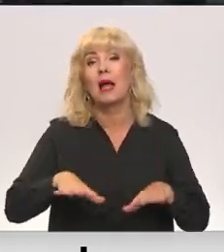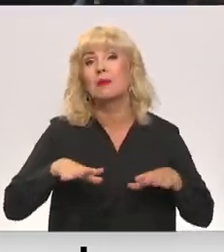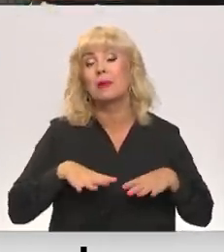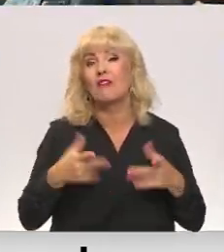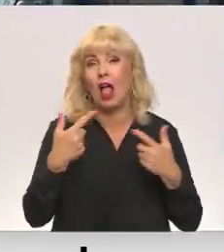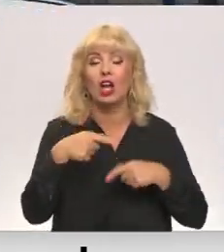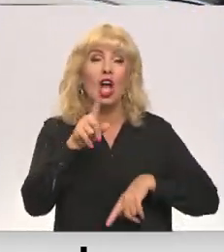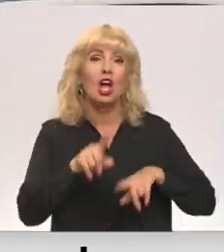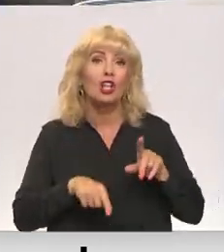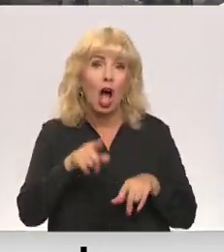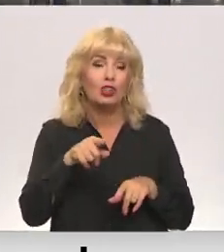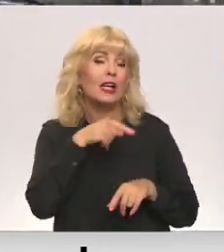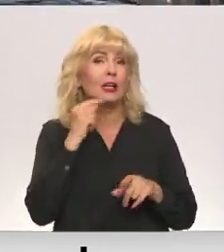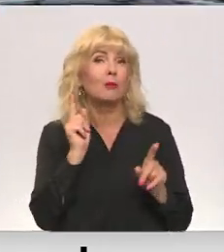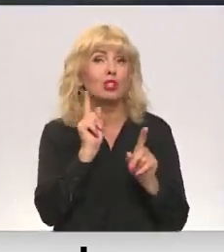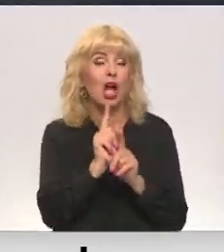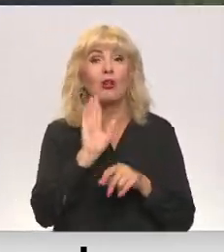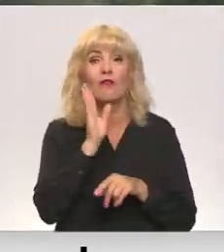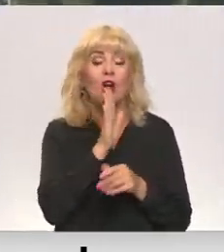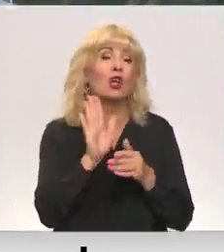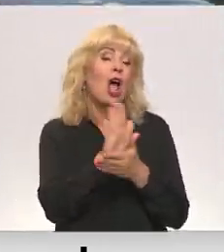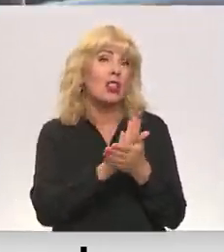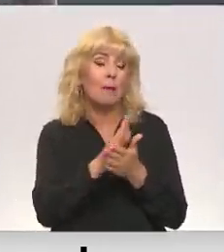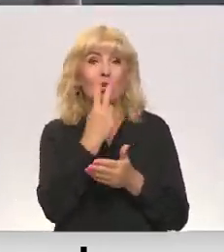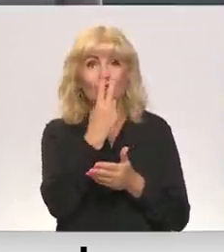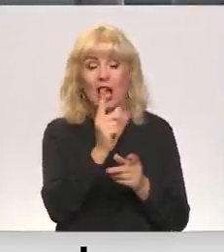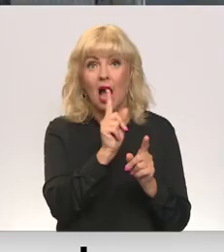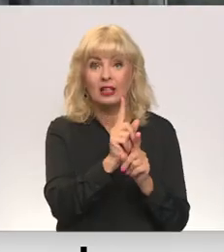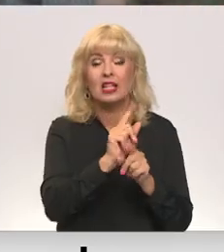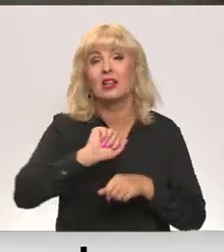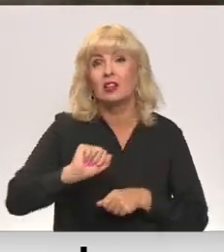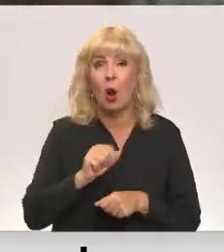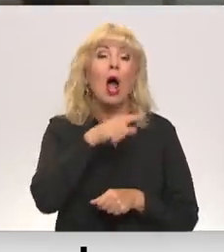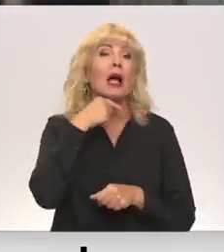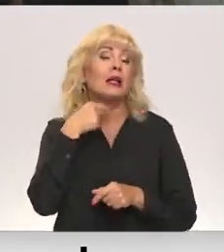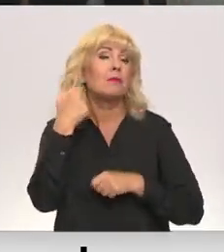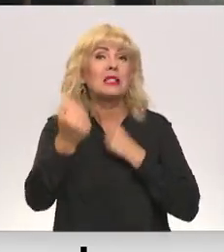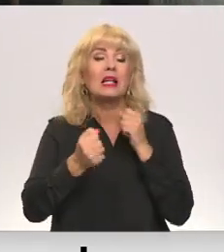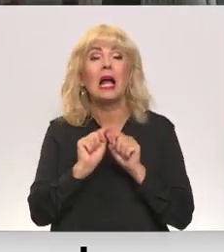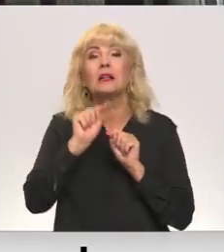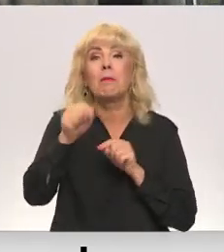un dažkārt vēlme satikt visu vasaru neredzēt draugu liek skriet pāri ielai aizmirstot par drošību.